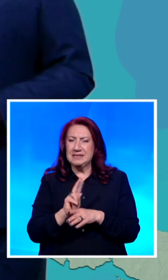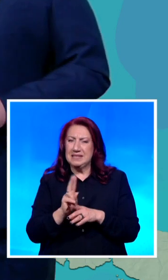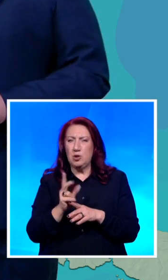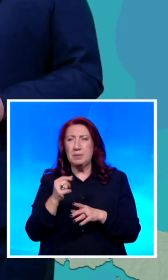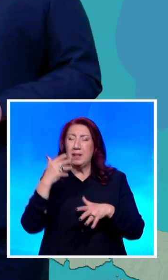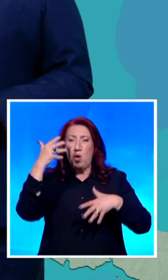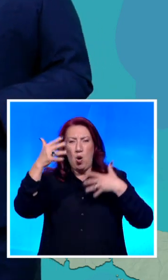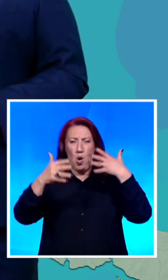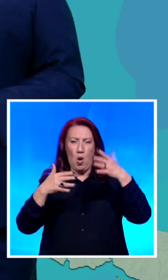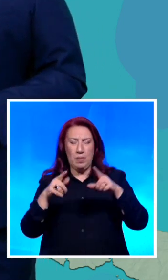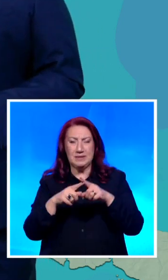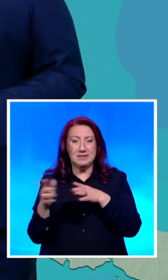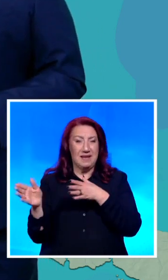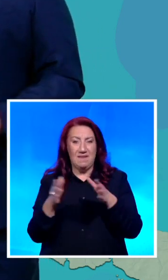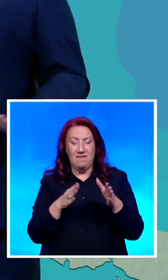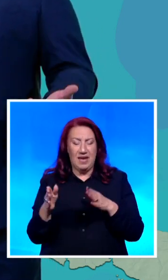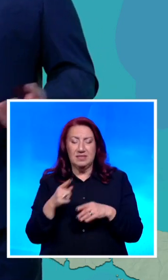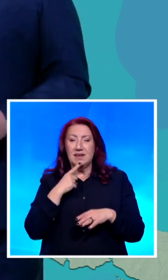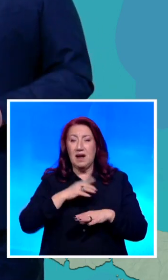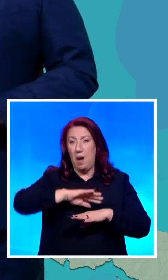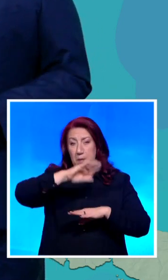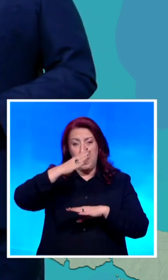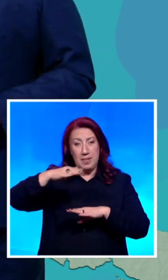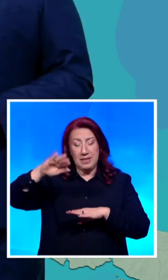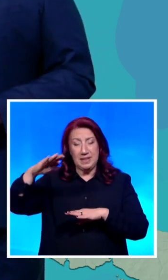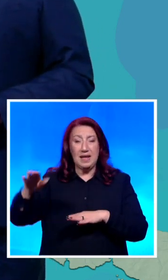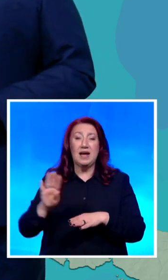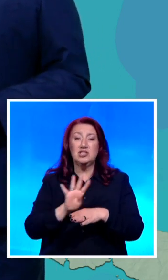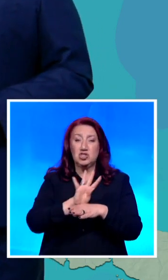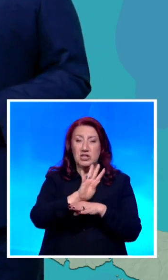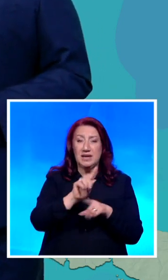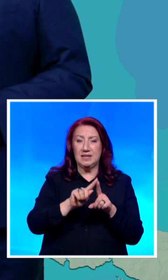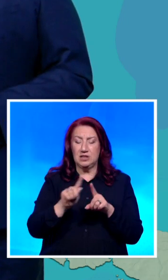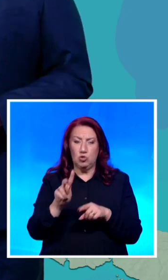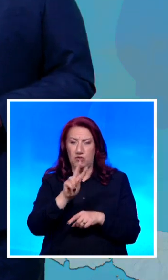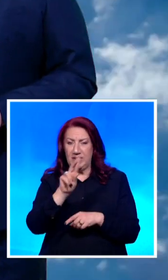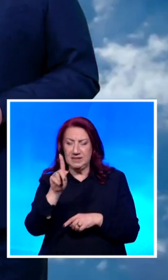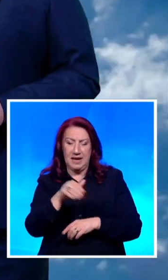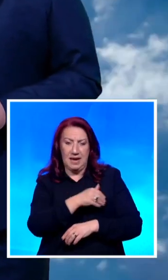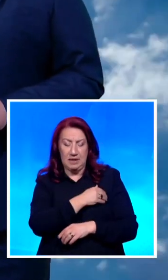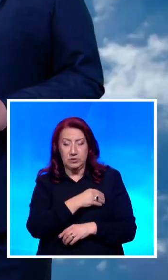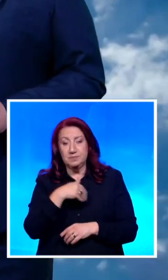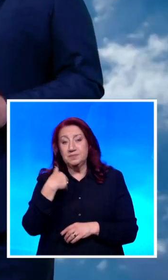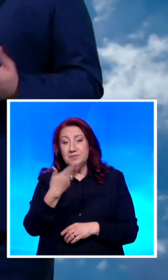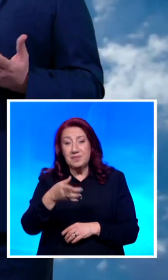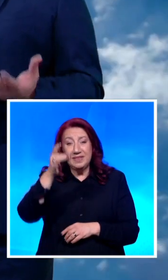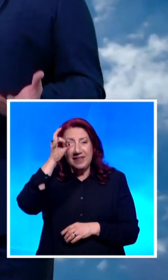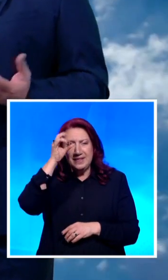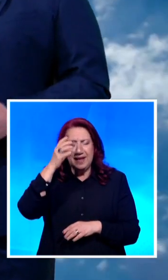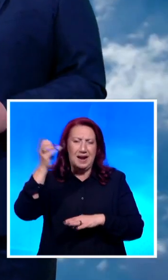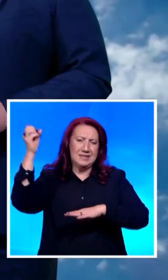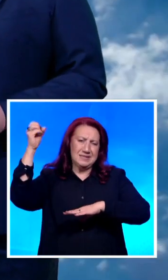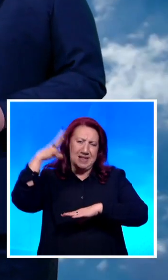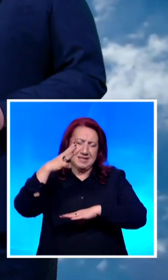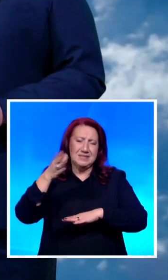вятър. Максималните температури в планините между 14 и 21 градуса. В неделя предимно слънчево и